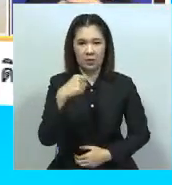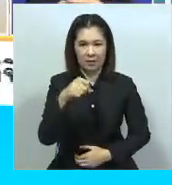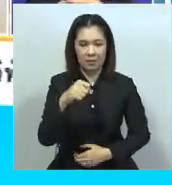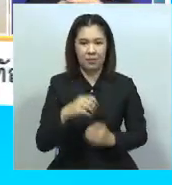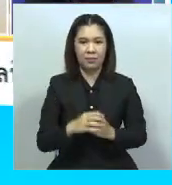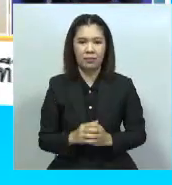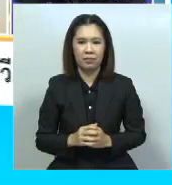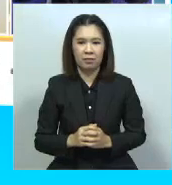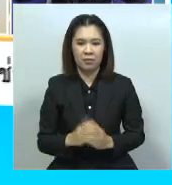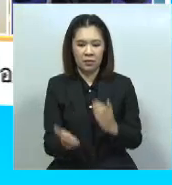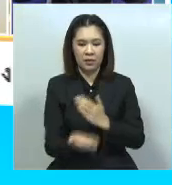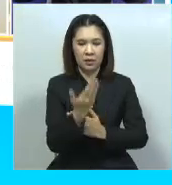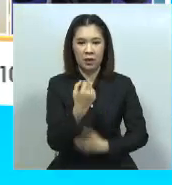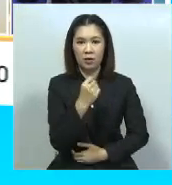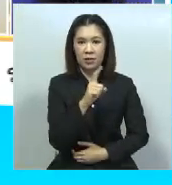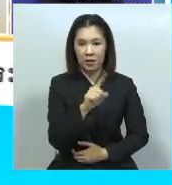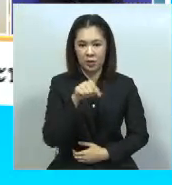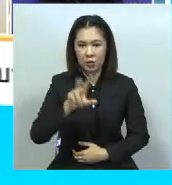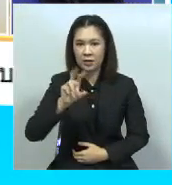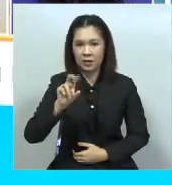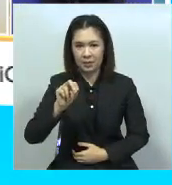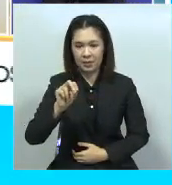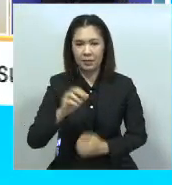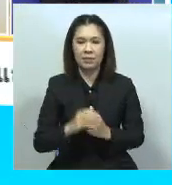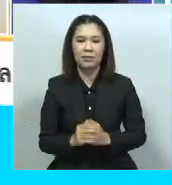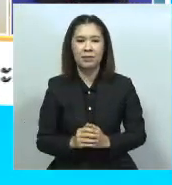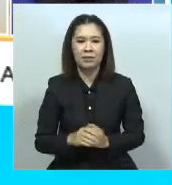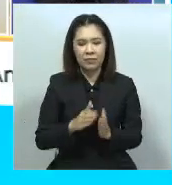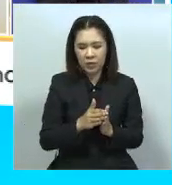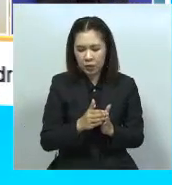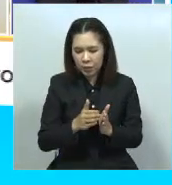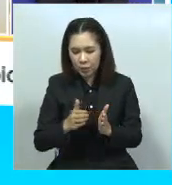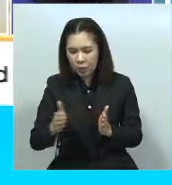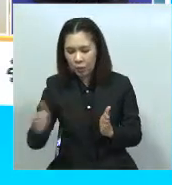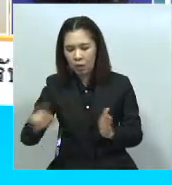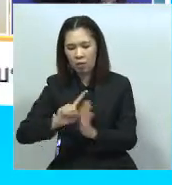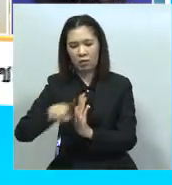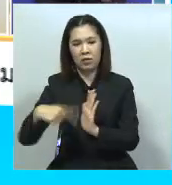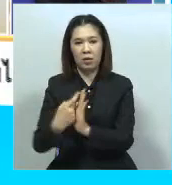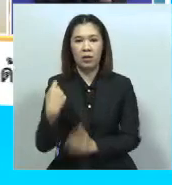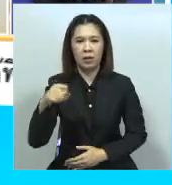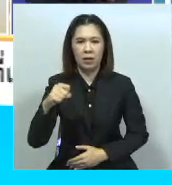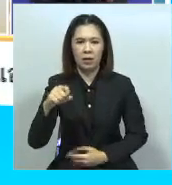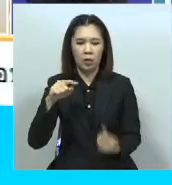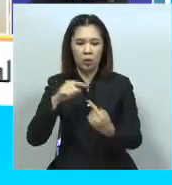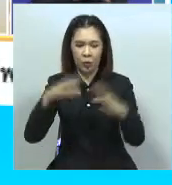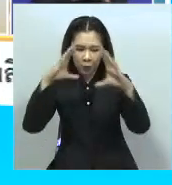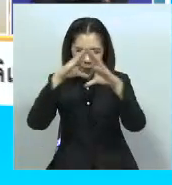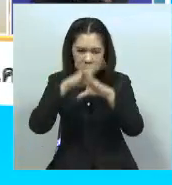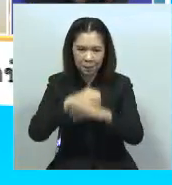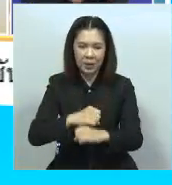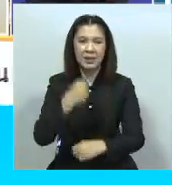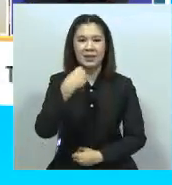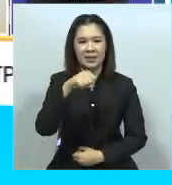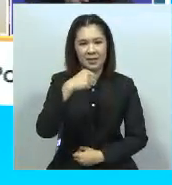นี้นะ 11:30 นนับเลยไป10ชั่วโมงเนี่ยก็น่าจะประมาณ 4ทุ่มครึ่ง 4ทุ่มครึ่งหรือ